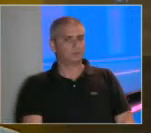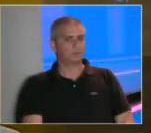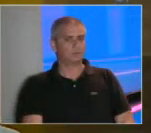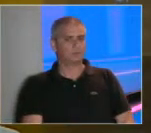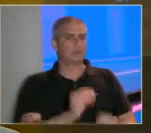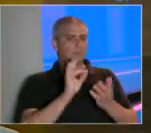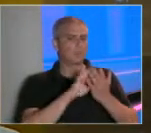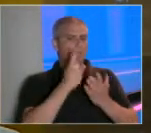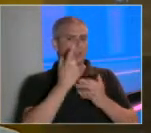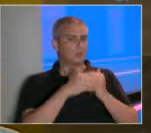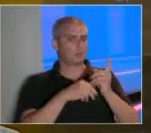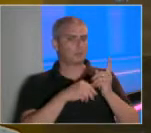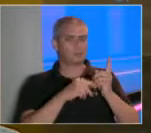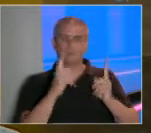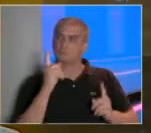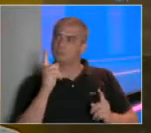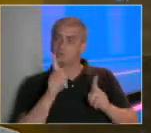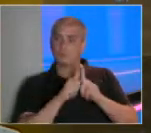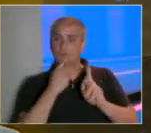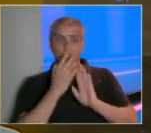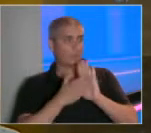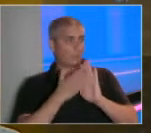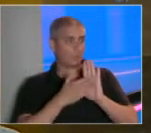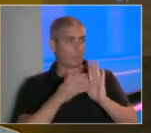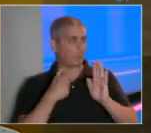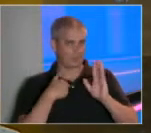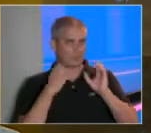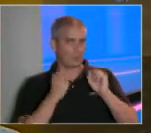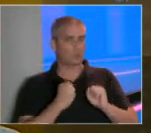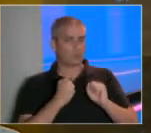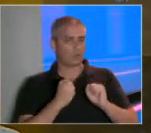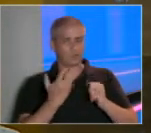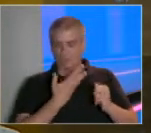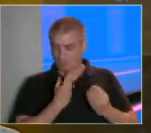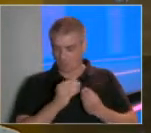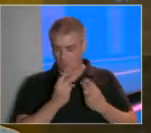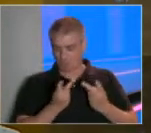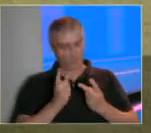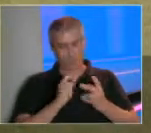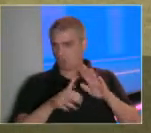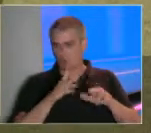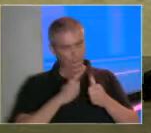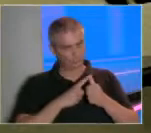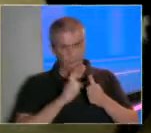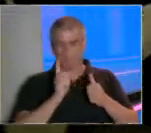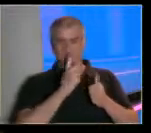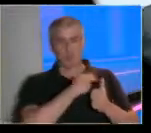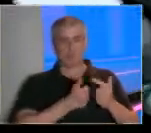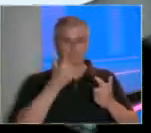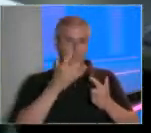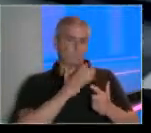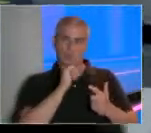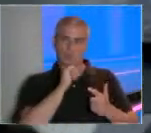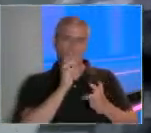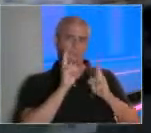אחרונה, סליחה, כן, נדב, סליחה. אבל שוב, כמו שאני אומר, אנחנו ללא ספק הולכים להקלות, לא ראש הממשלה ולא השרים